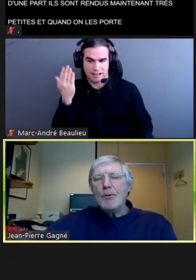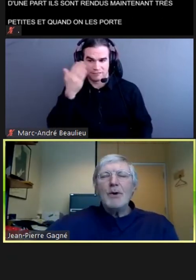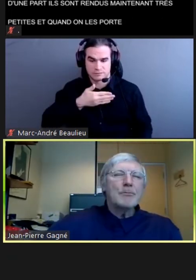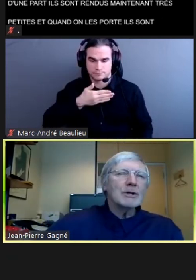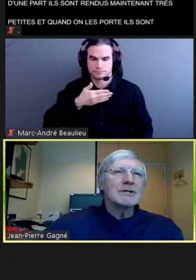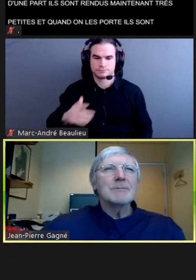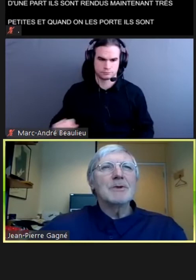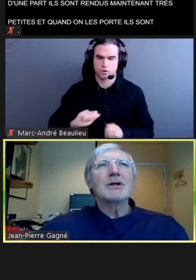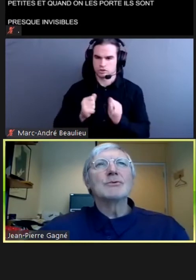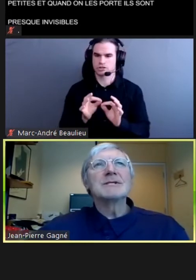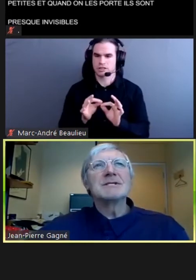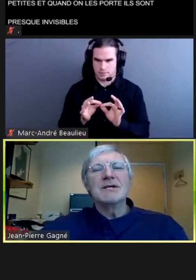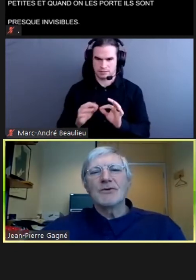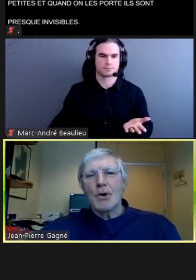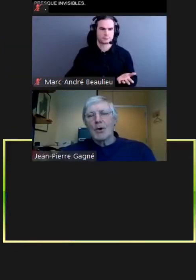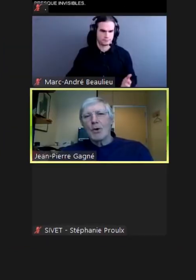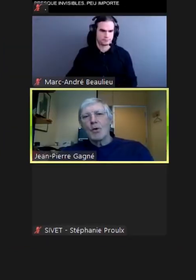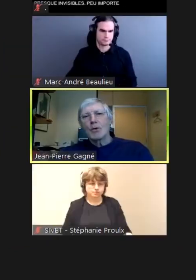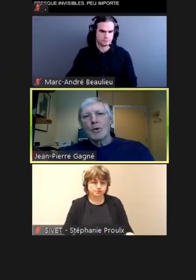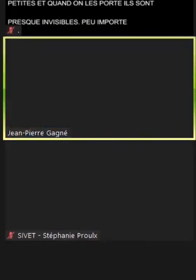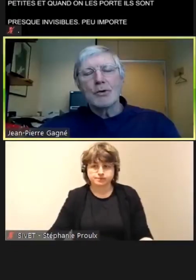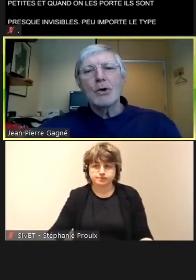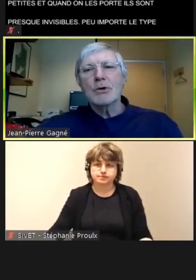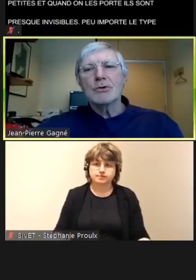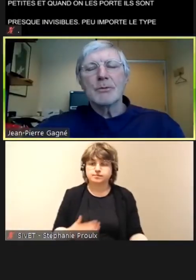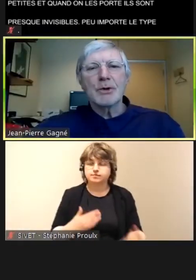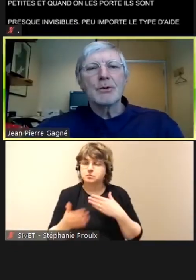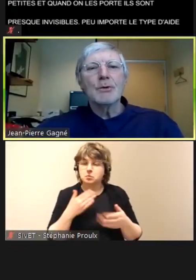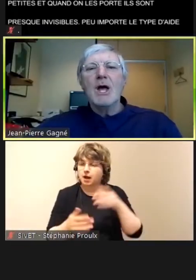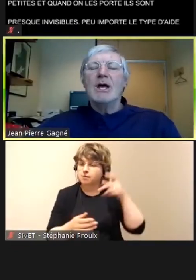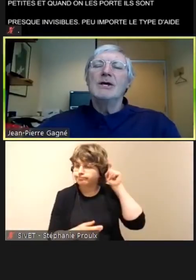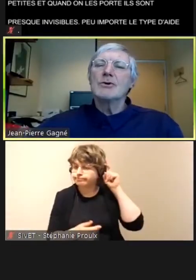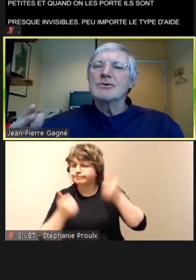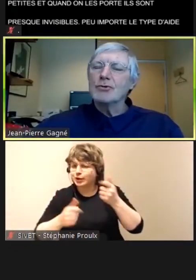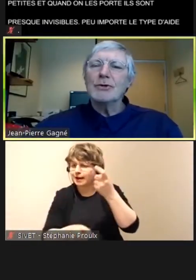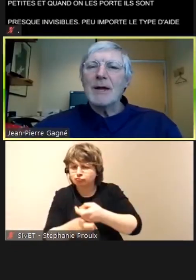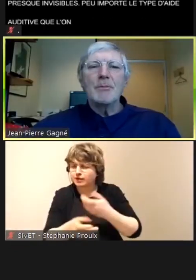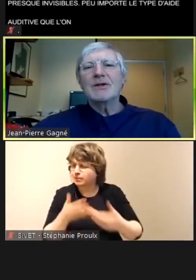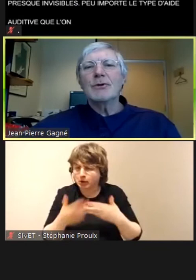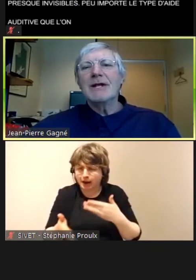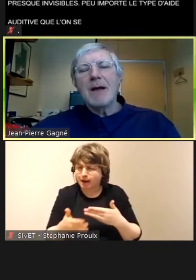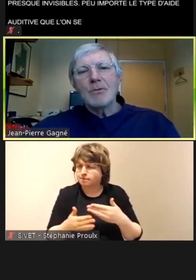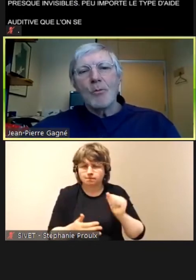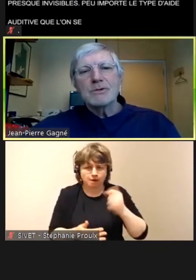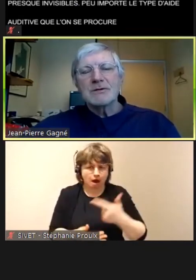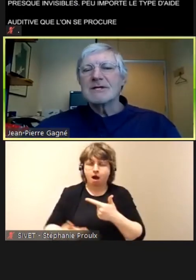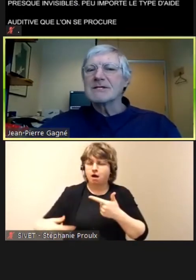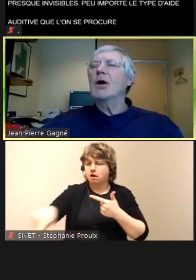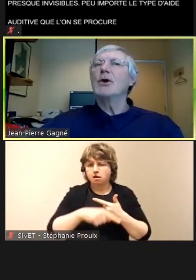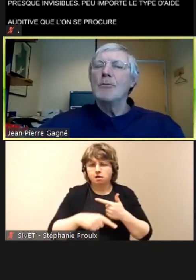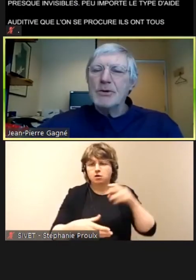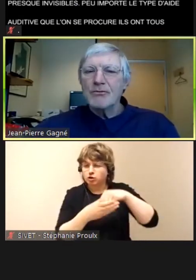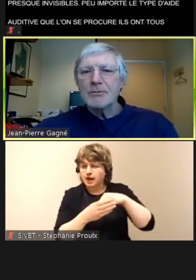invisibles. Peu importe le type d'aide auditive qu'on a, qu'on se procure, ils ont à peu près toutes les mêmes